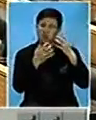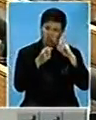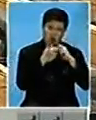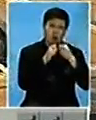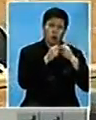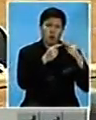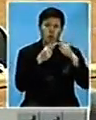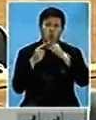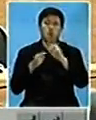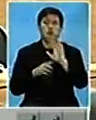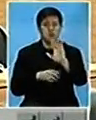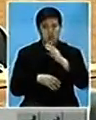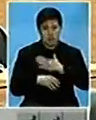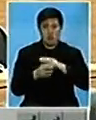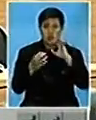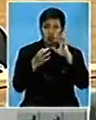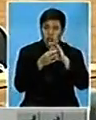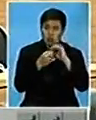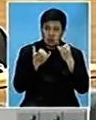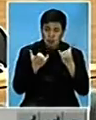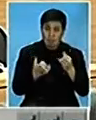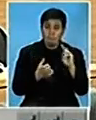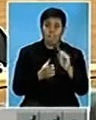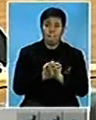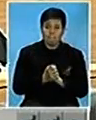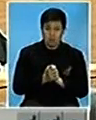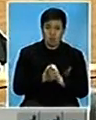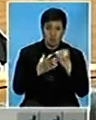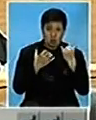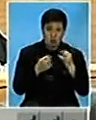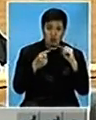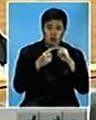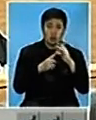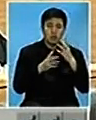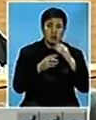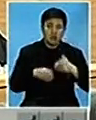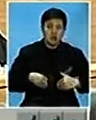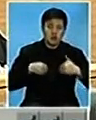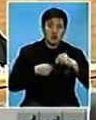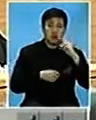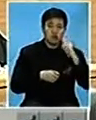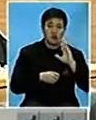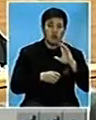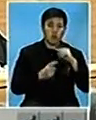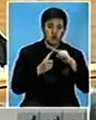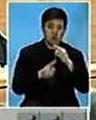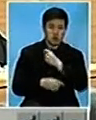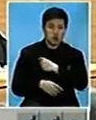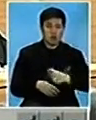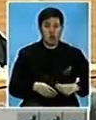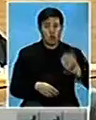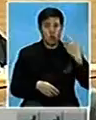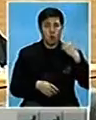ดังนั้นท่านครับโดยเฉพาะอย่างยิ่งในขณะนี้ได้เกิดการสิ้นพระชนของสมเด็จนโรดมสีหนุซึ่